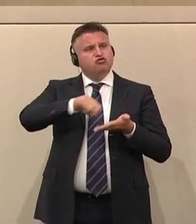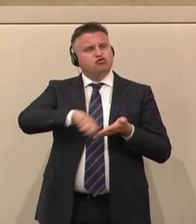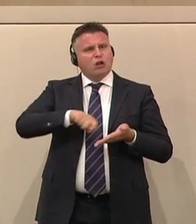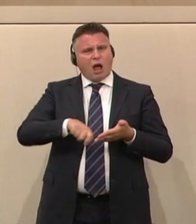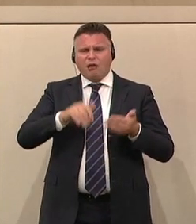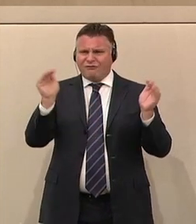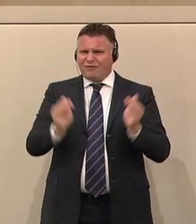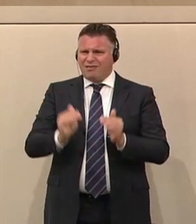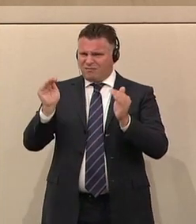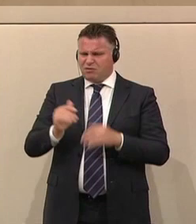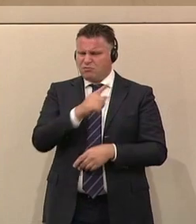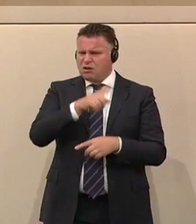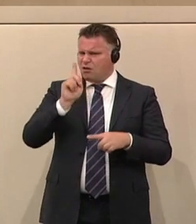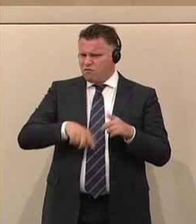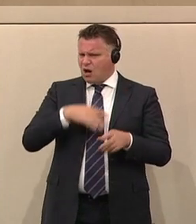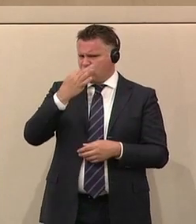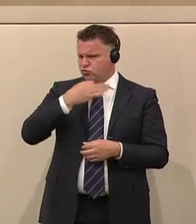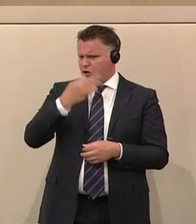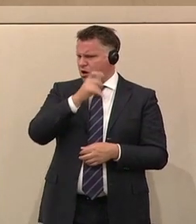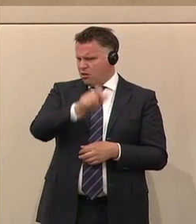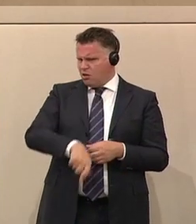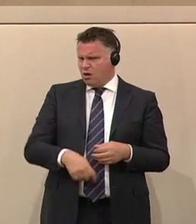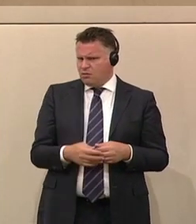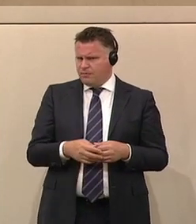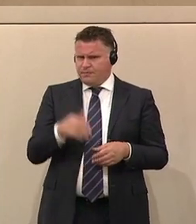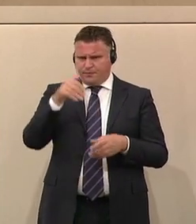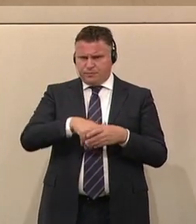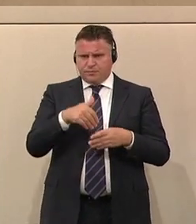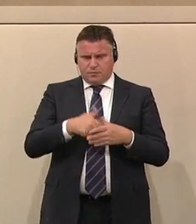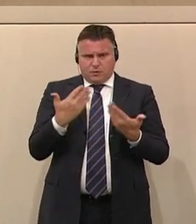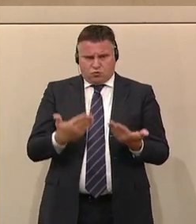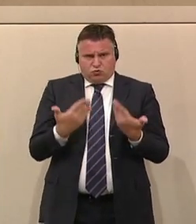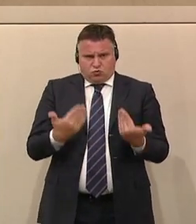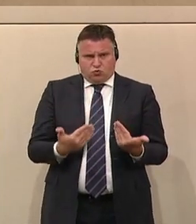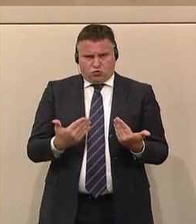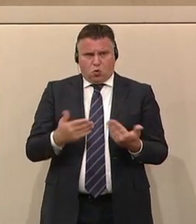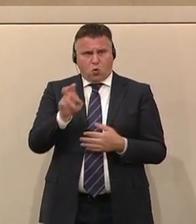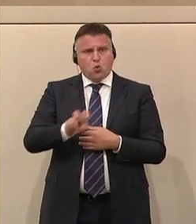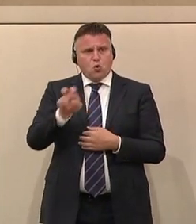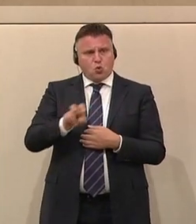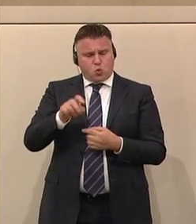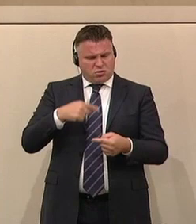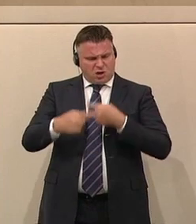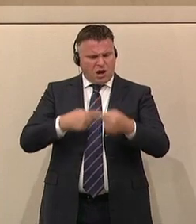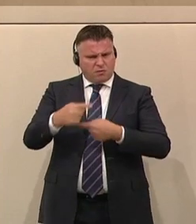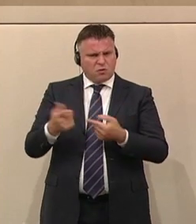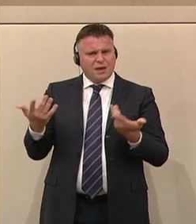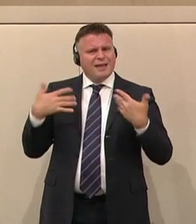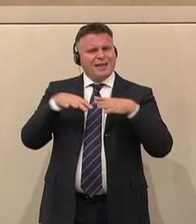eine totale Falschaussage, die Sie hier tätigen, der für die Abwicklung dieser Kurse betraute